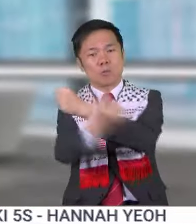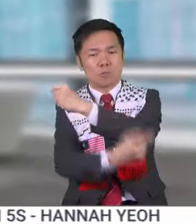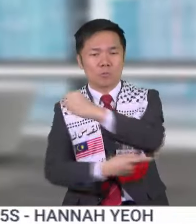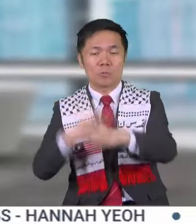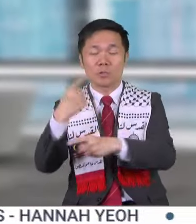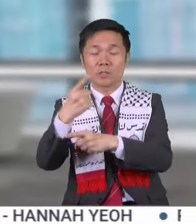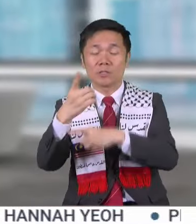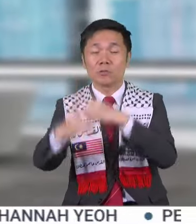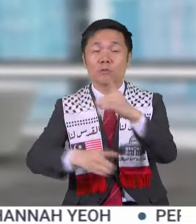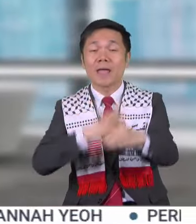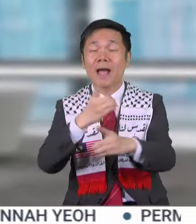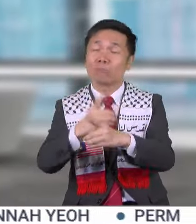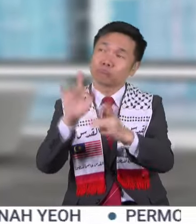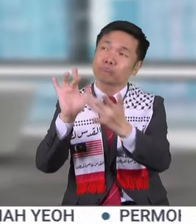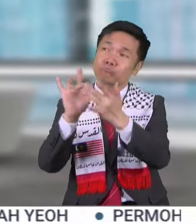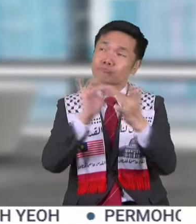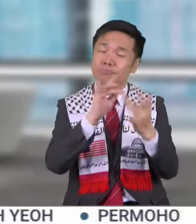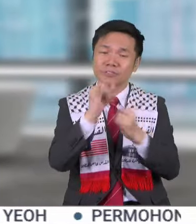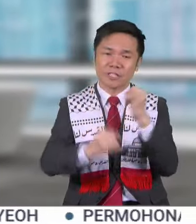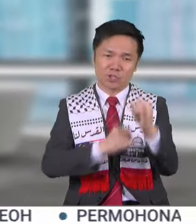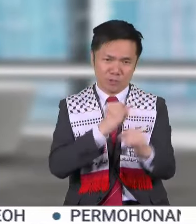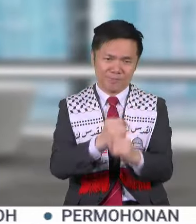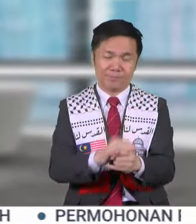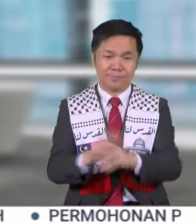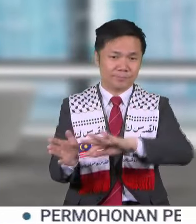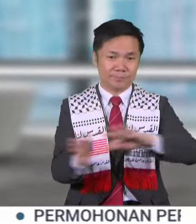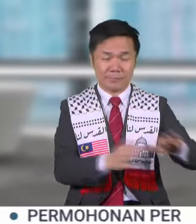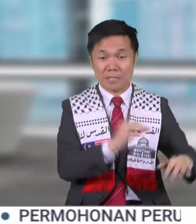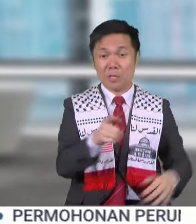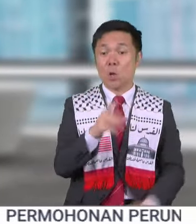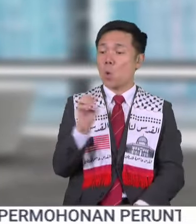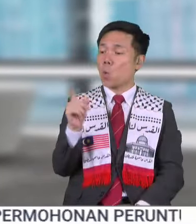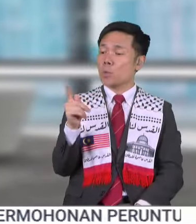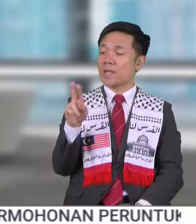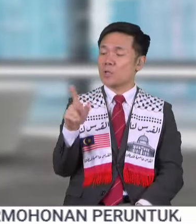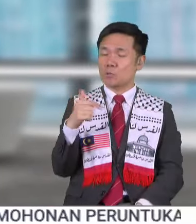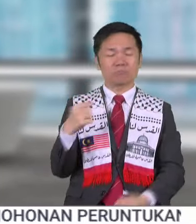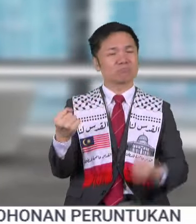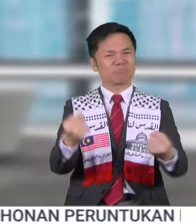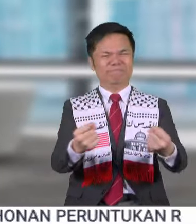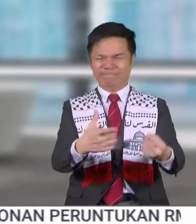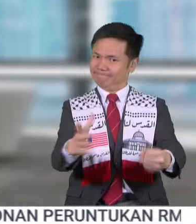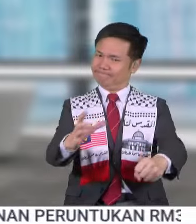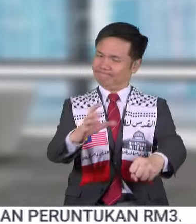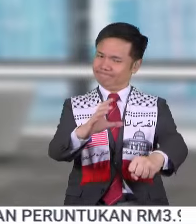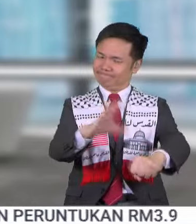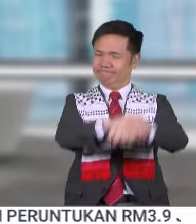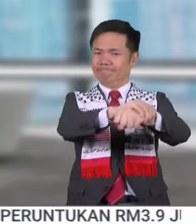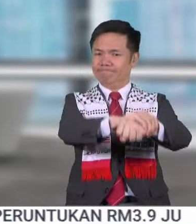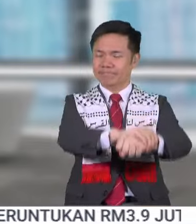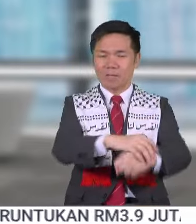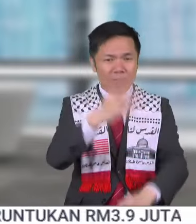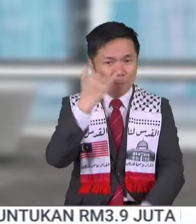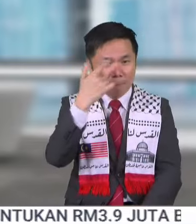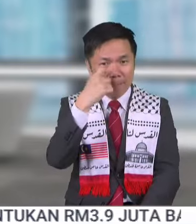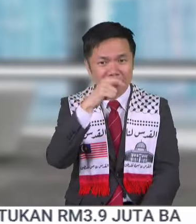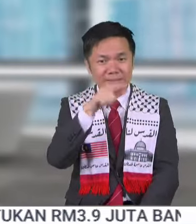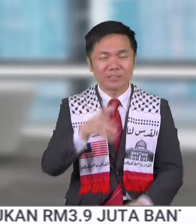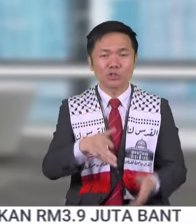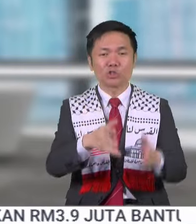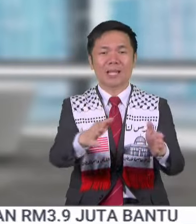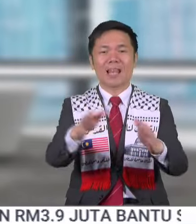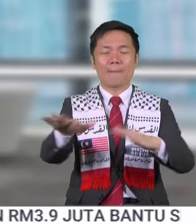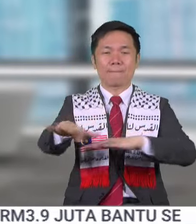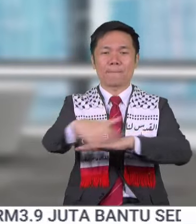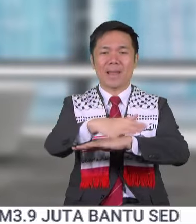antarabangsa sebuah kenderaan dipandu pelancongga asingita dalam khas bulan perayaan 2024 yang diadakan di Jalan